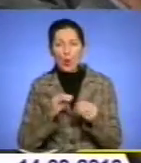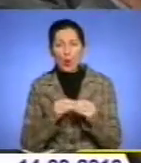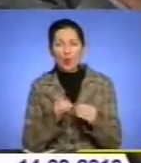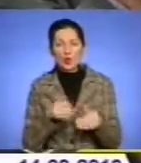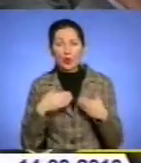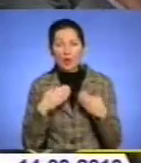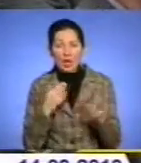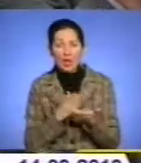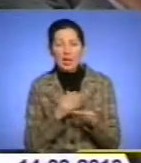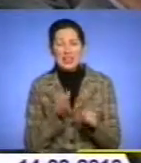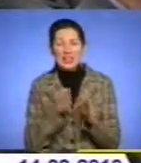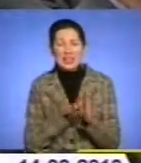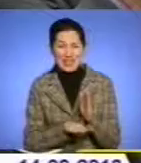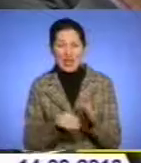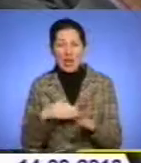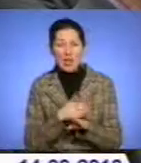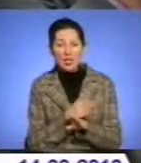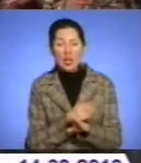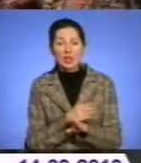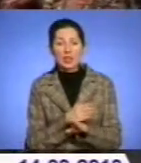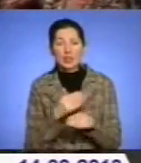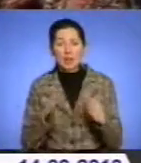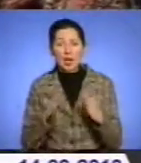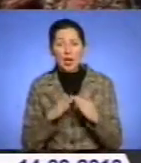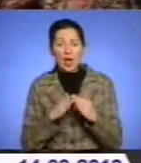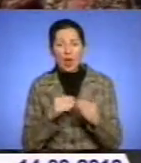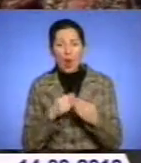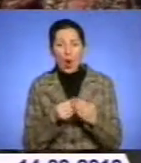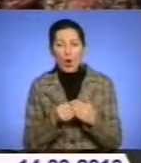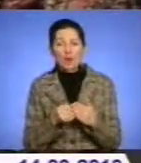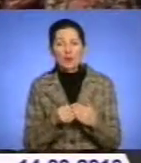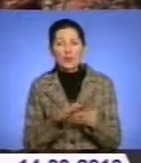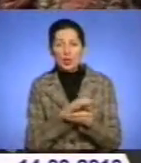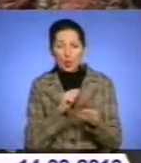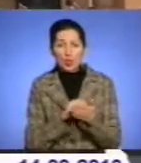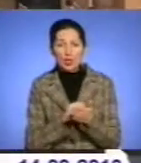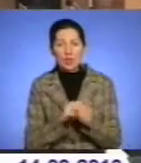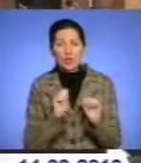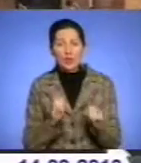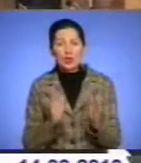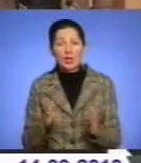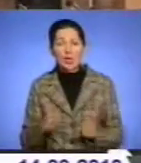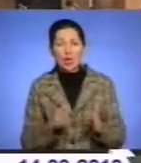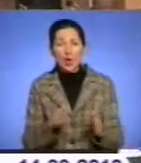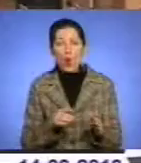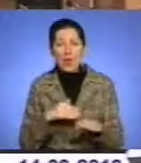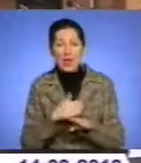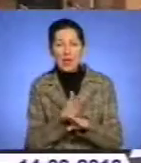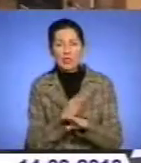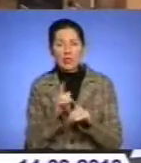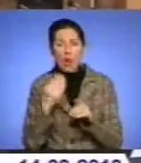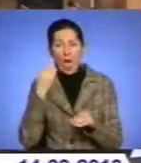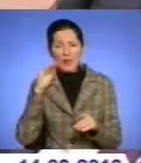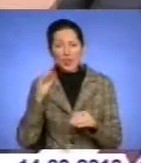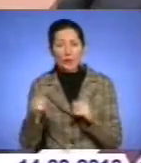якості житлово-комунальних послуг, зношеності основних фондів галузі, можливо, лише шляхом якісного та ефективного реформування.